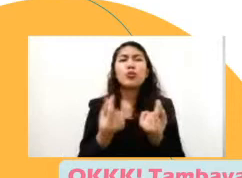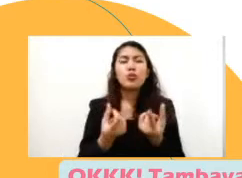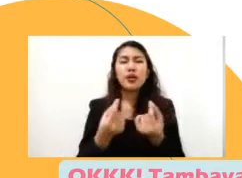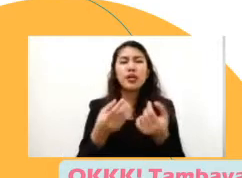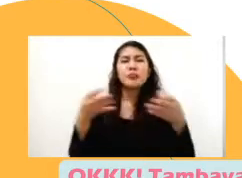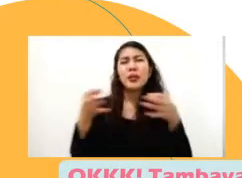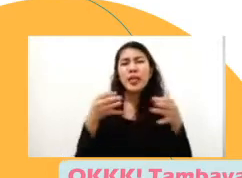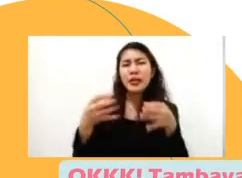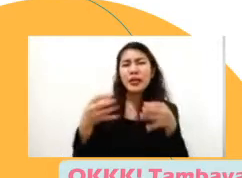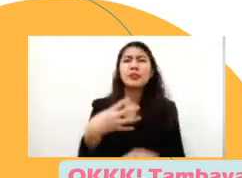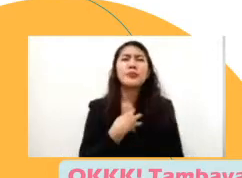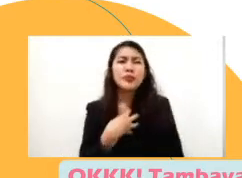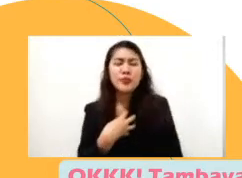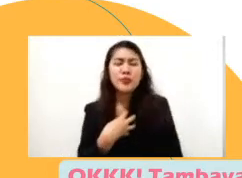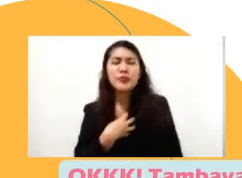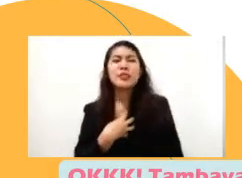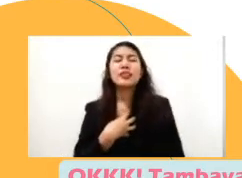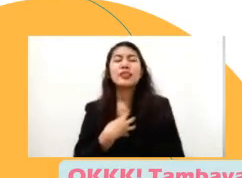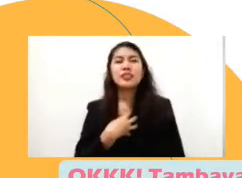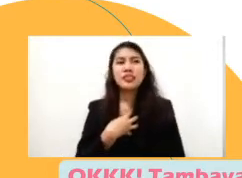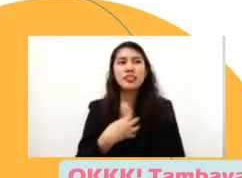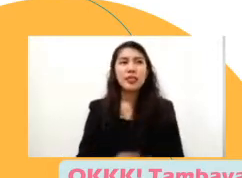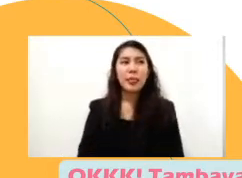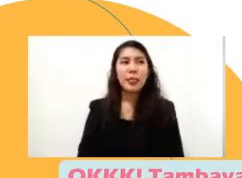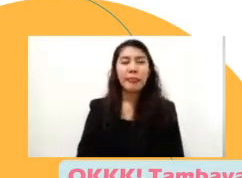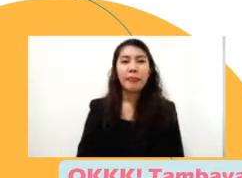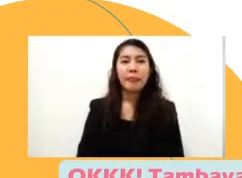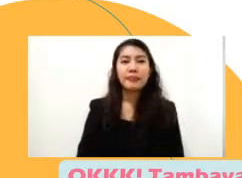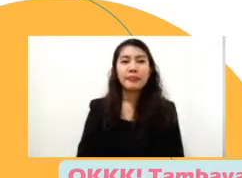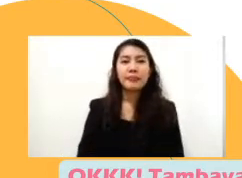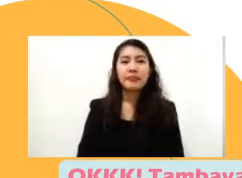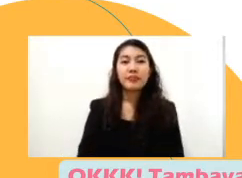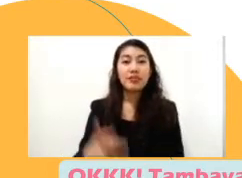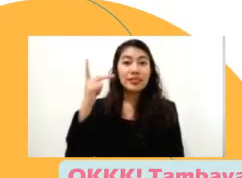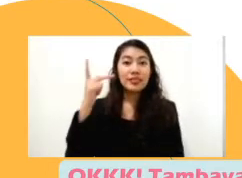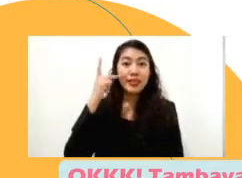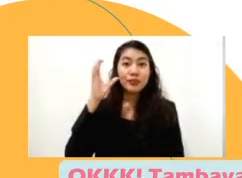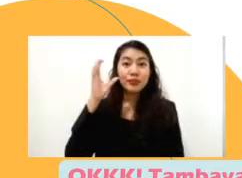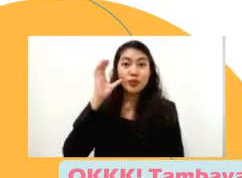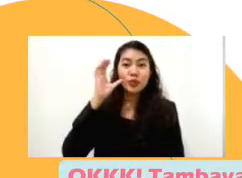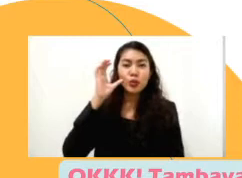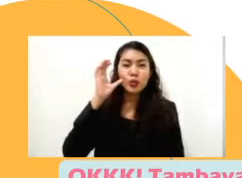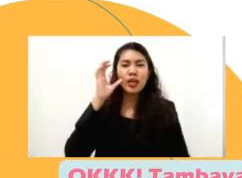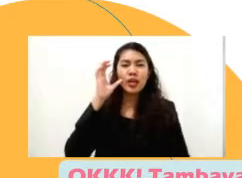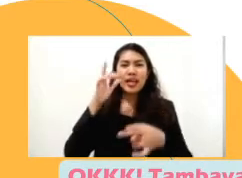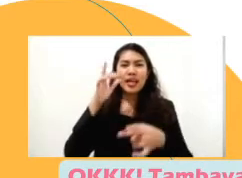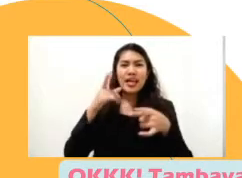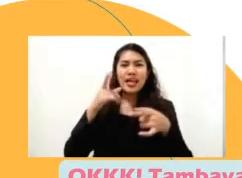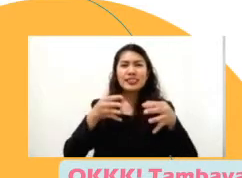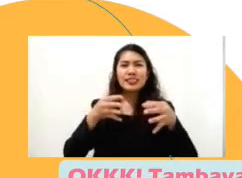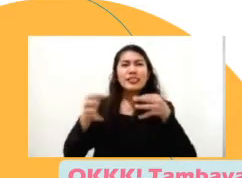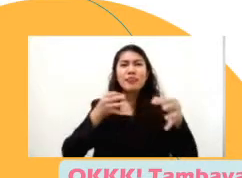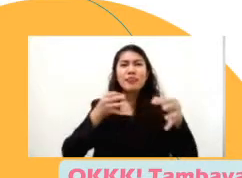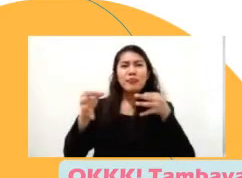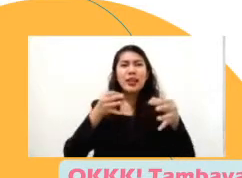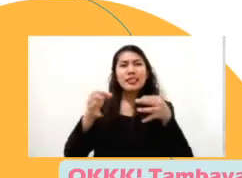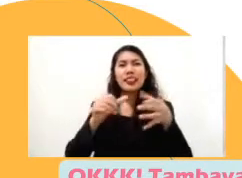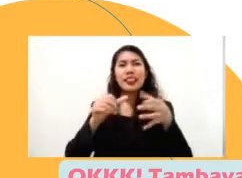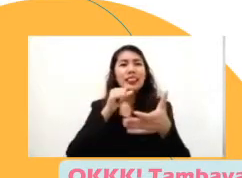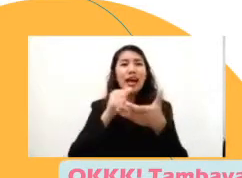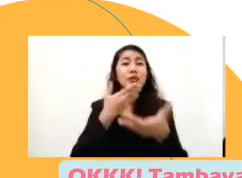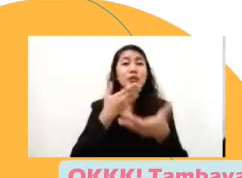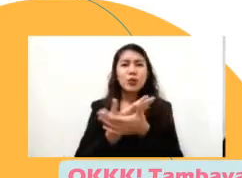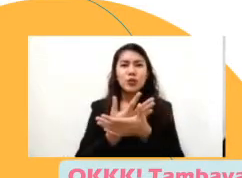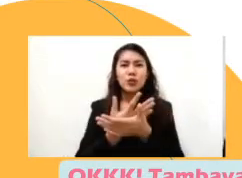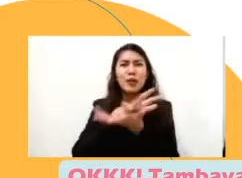at ulitin mo yung sinabi ni Ate Erica na hindi niya, alam kung paano sasabihin niya, basta sinabi lang niya,